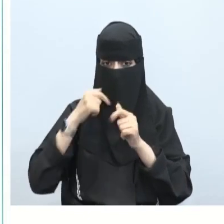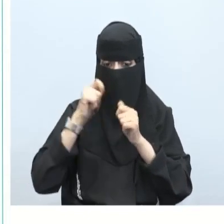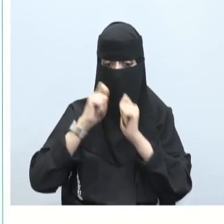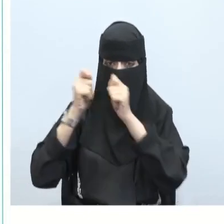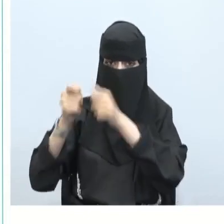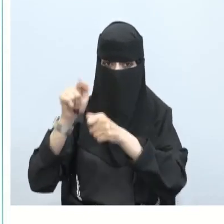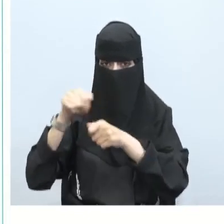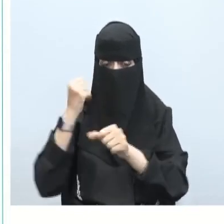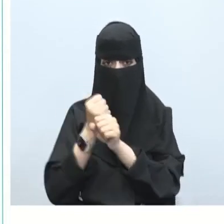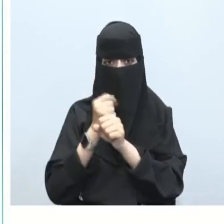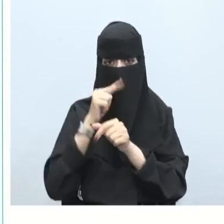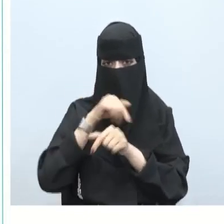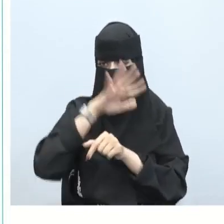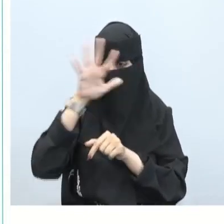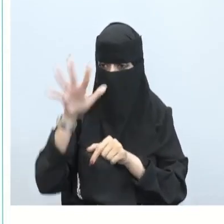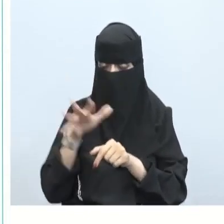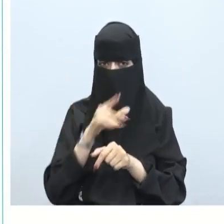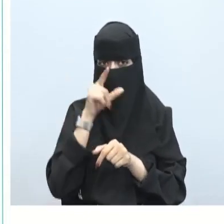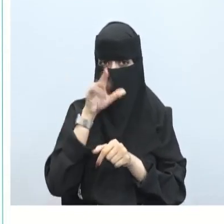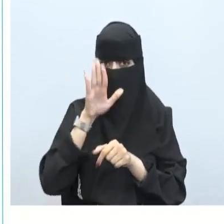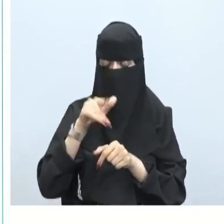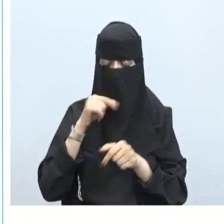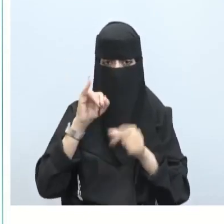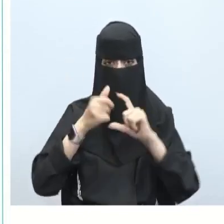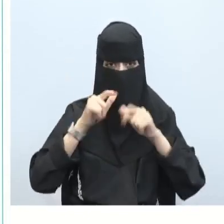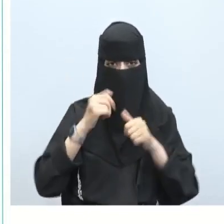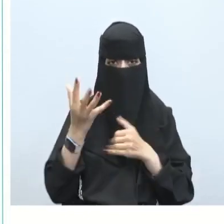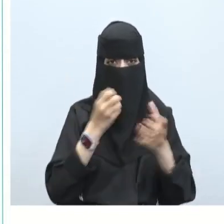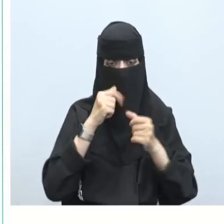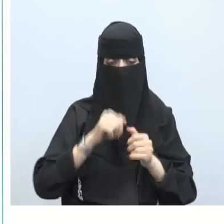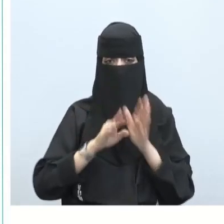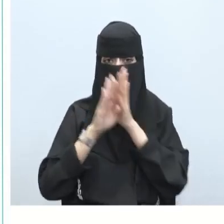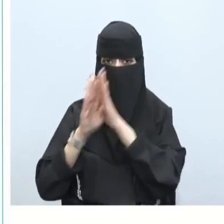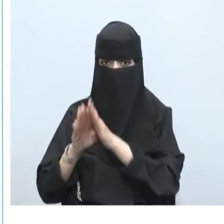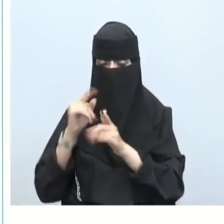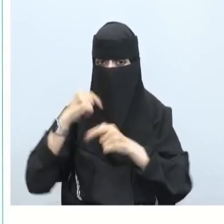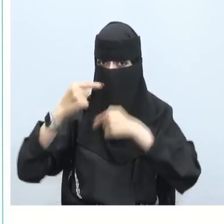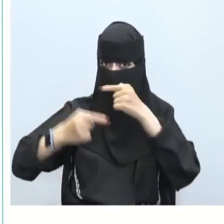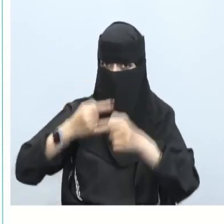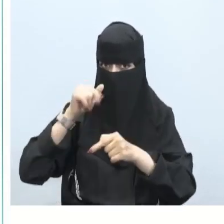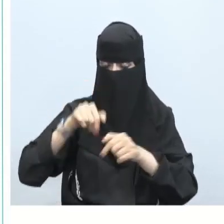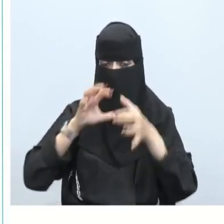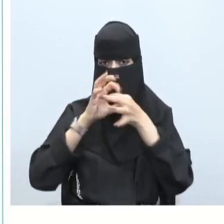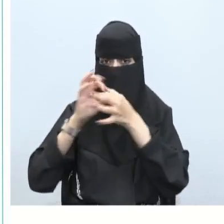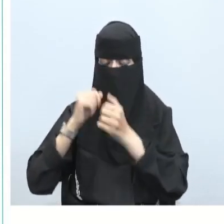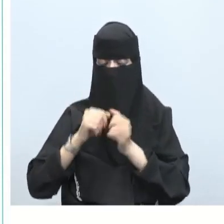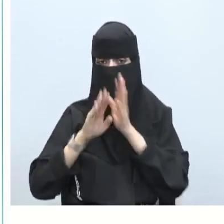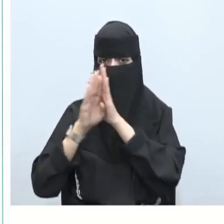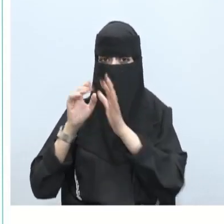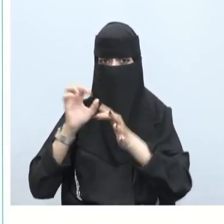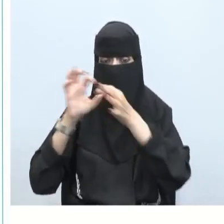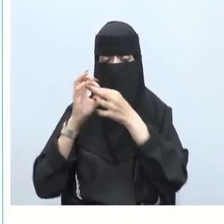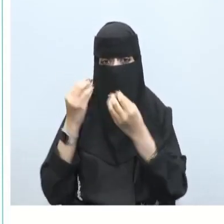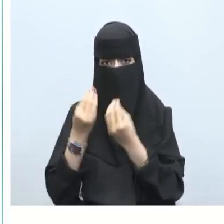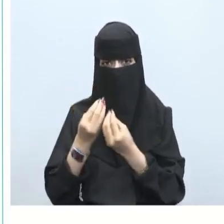امدادات لكي يعمل كل منظمه تحتاج الى امدادات وبالتالي سلسه الامدادات هي مرتبطه